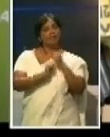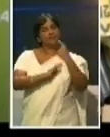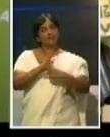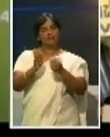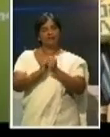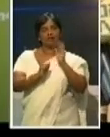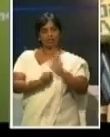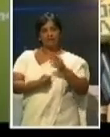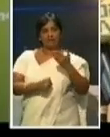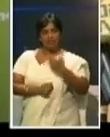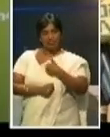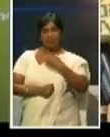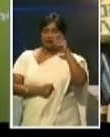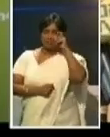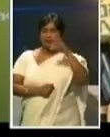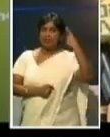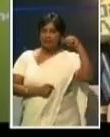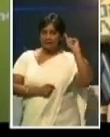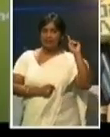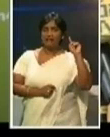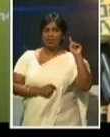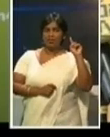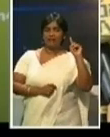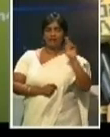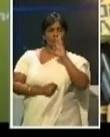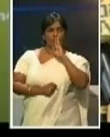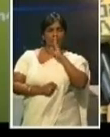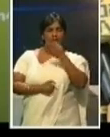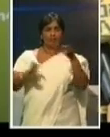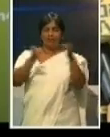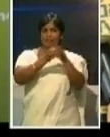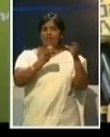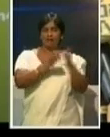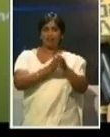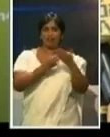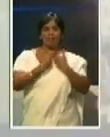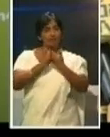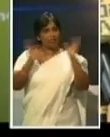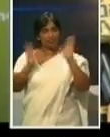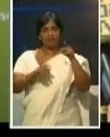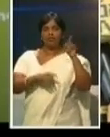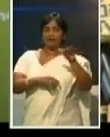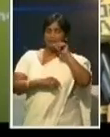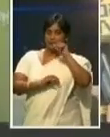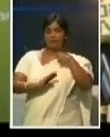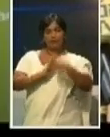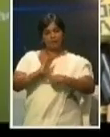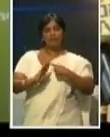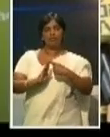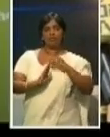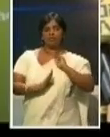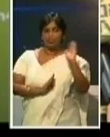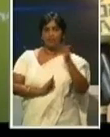රට කරන්න කියලා. මම දැක්කා ඊයේ දවසේ අන්තවාදී කණ්ඩායම් කීපයක්ම විසිරුව හැරලා තියෙනවා. ඒක ඇත්තට මේ රටේ